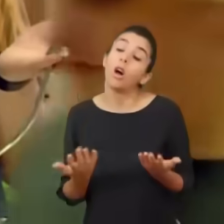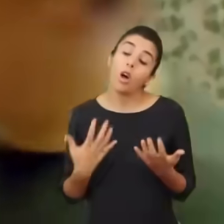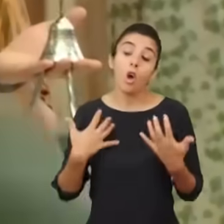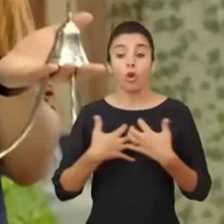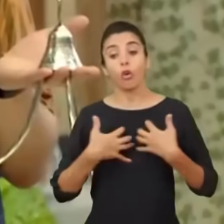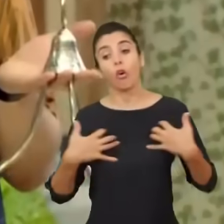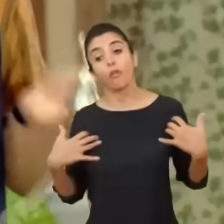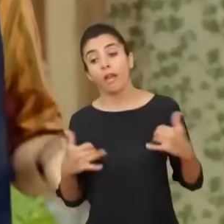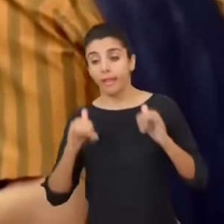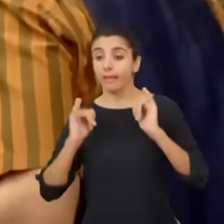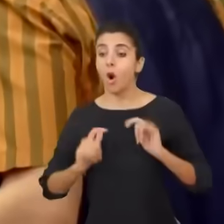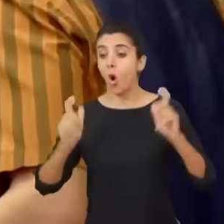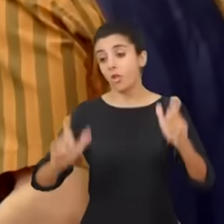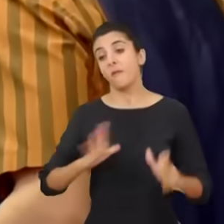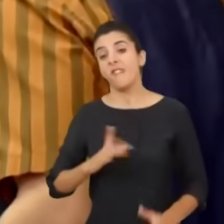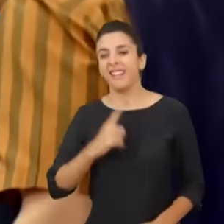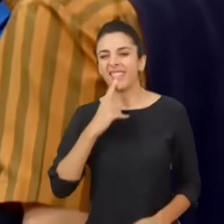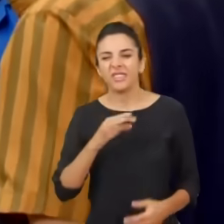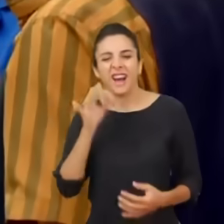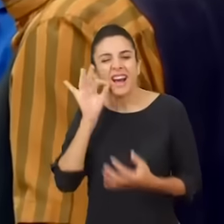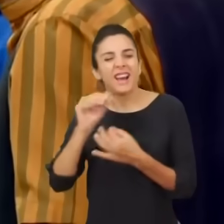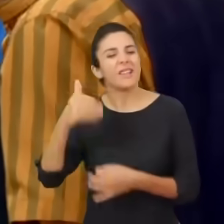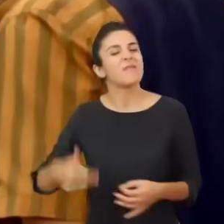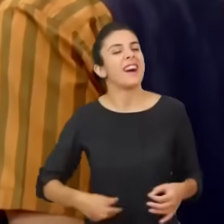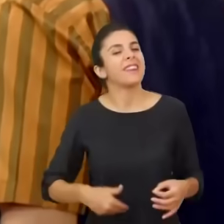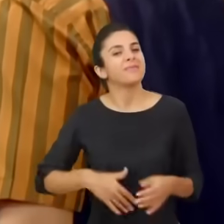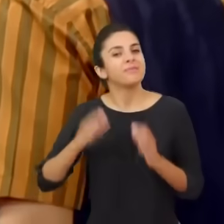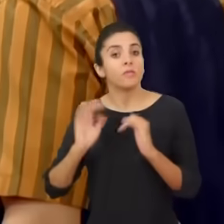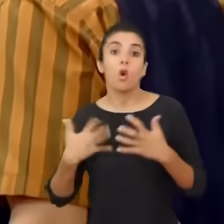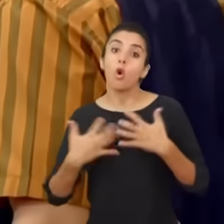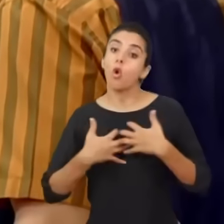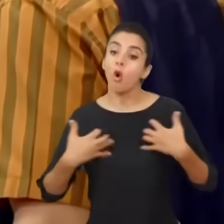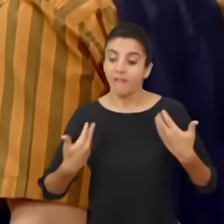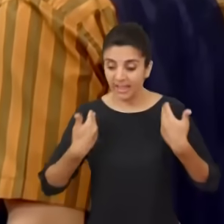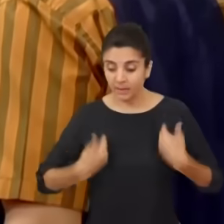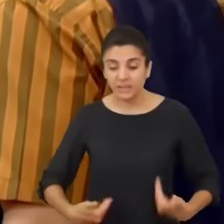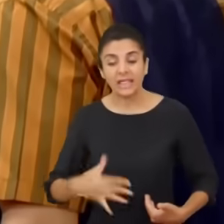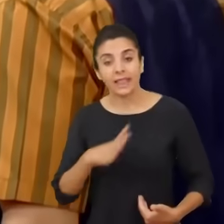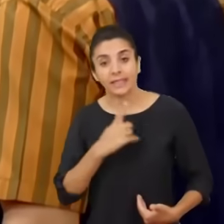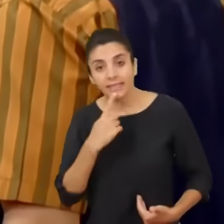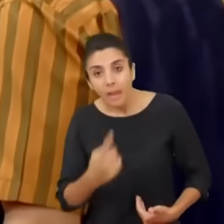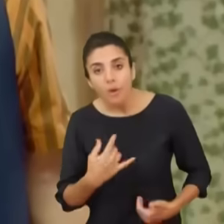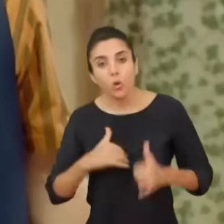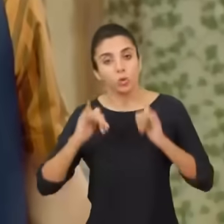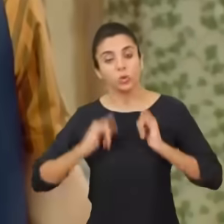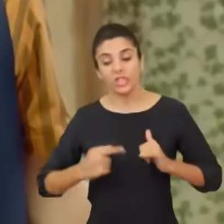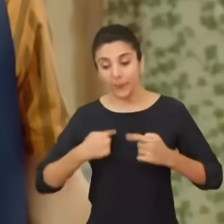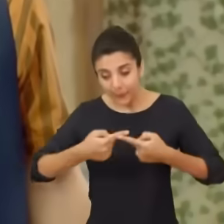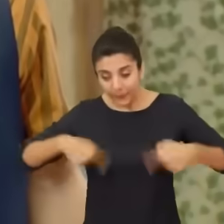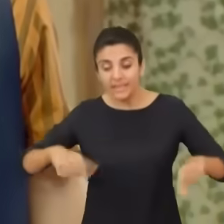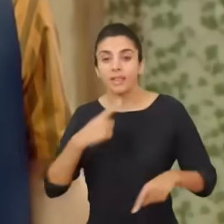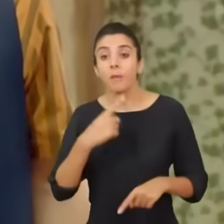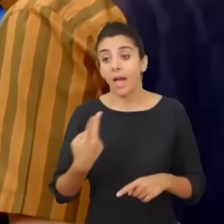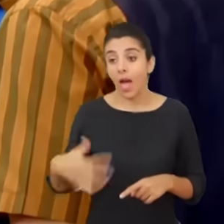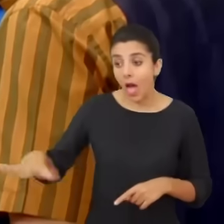güven ve huzur ortamı vardı derdi. Ya arkadaşlar, güven de biziz, huzur da biziz ya. Biz